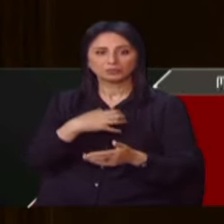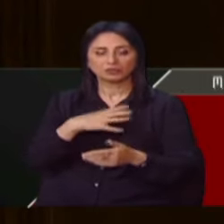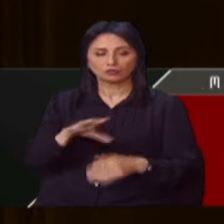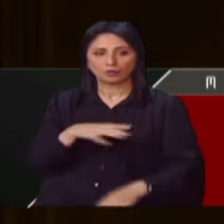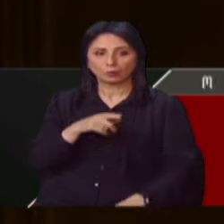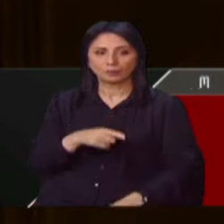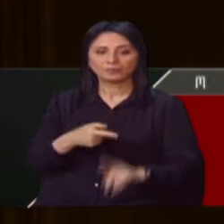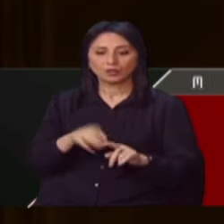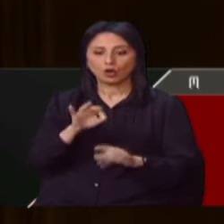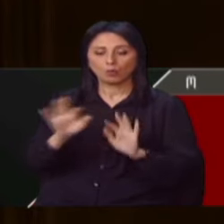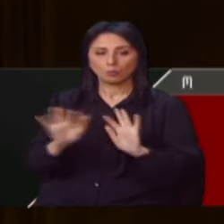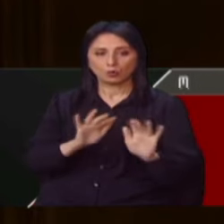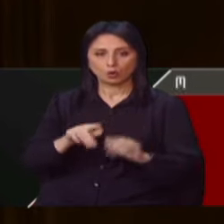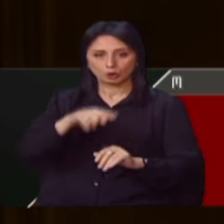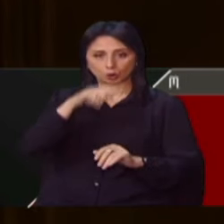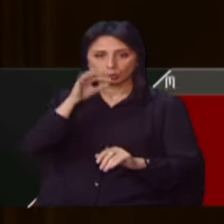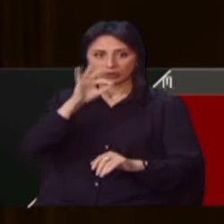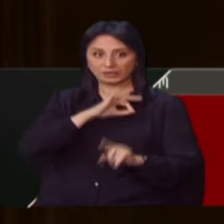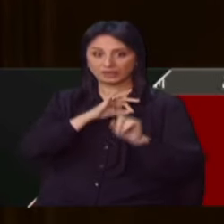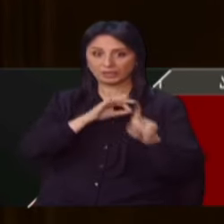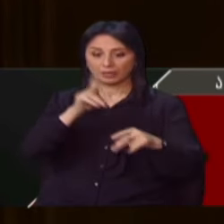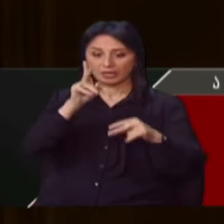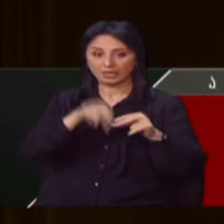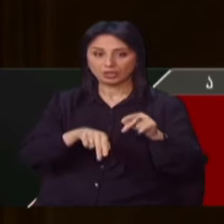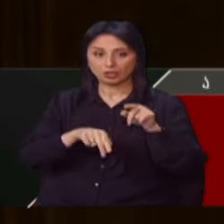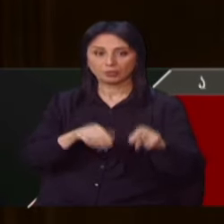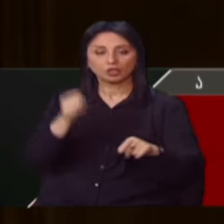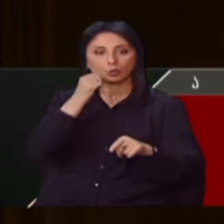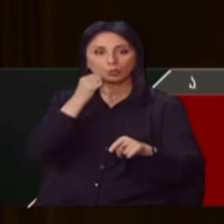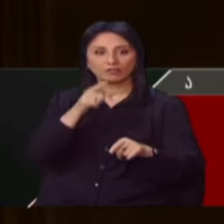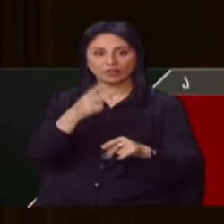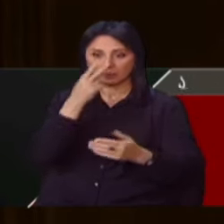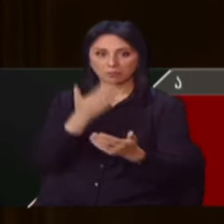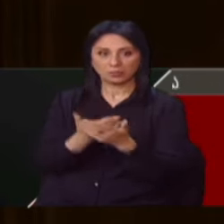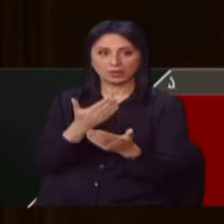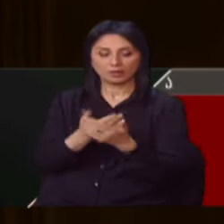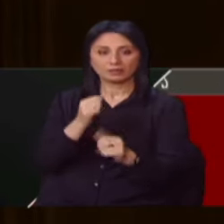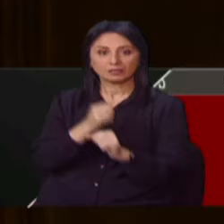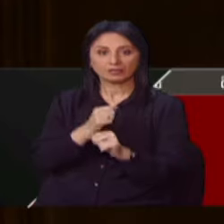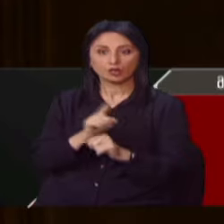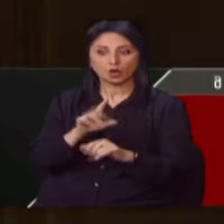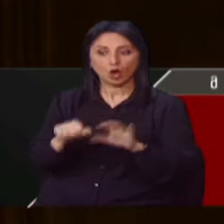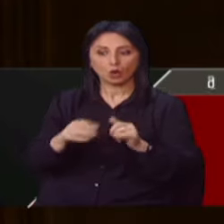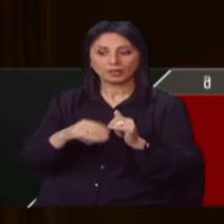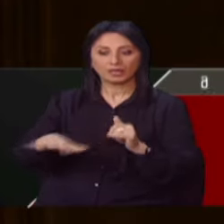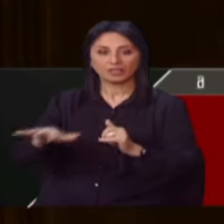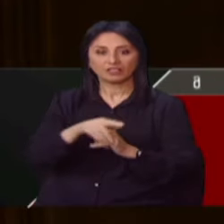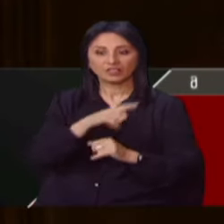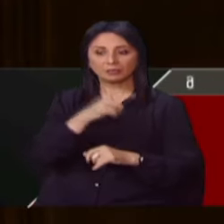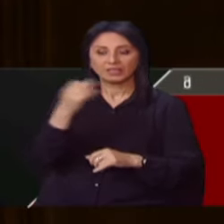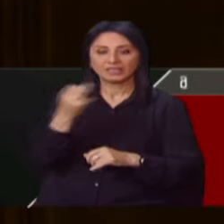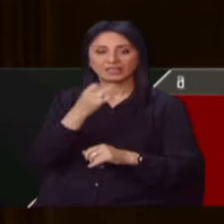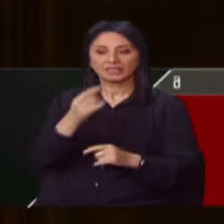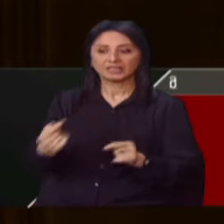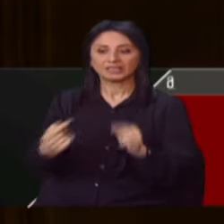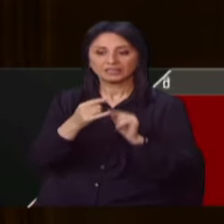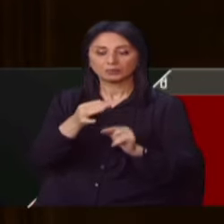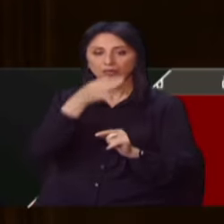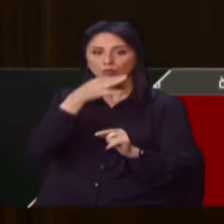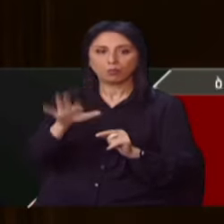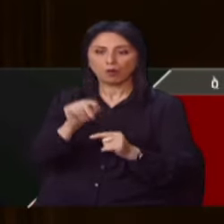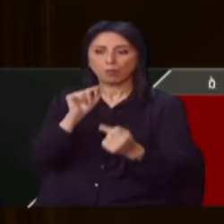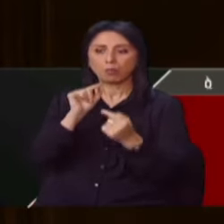ჰქონდა. აღნიშნული პროცესის რუსეთის სასარგებლოდ დასრულებით მოსკოვმა დემონსტრირება მოახდინა, რომ ოკუპირებულ ტერიტორიაზე მისი ინტერესების წინააღმდეგ